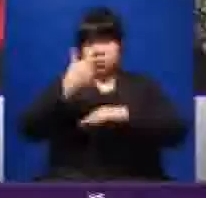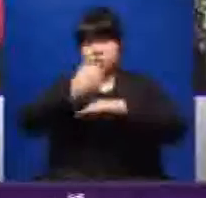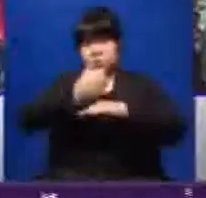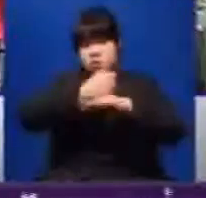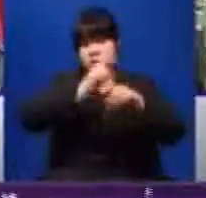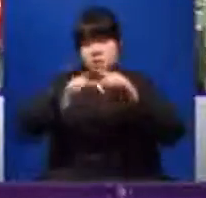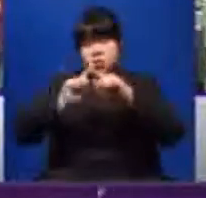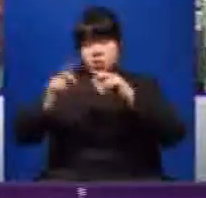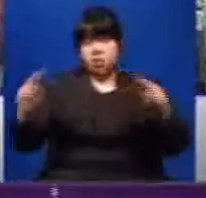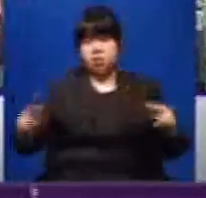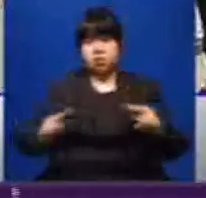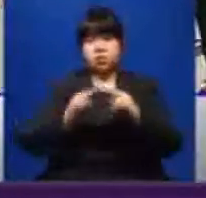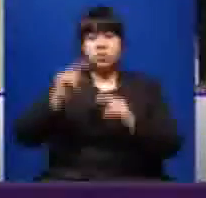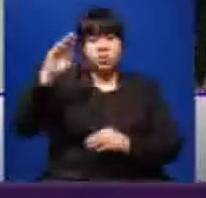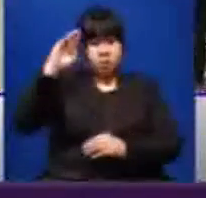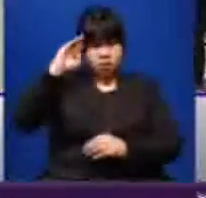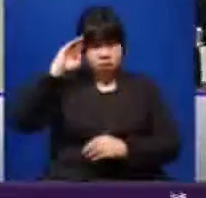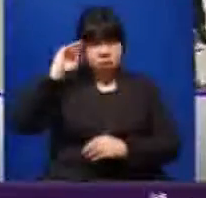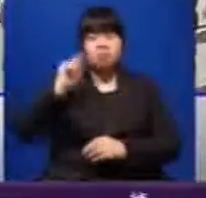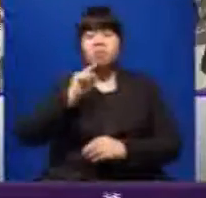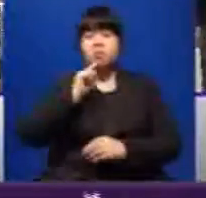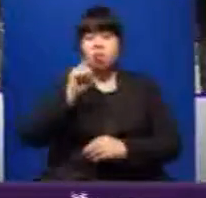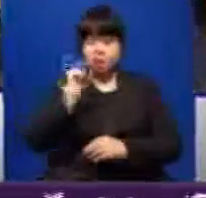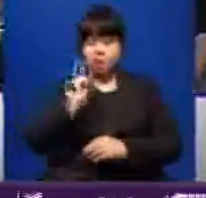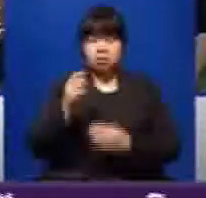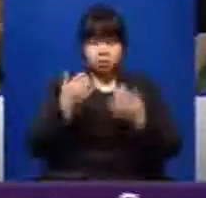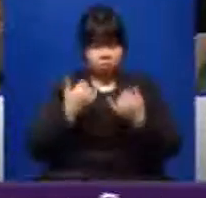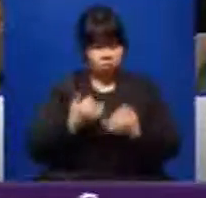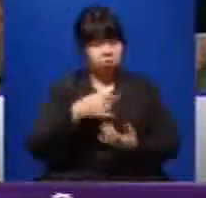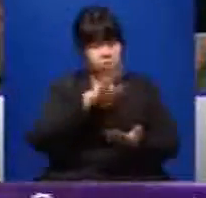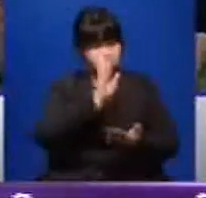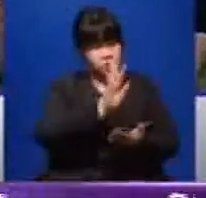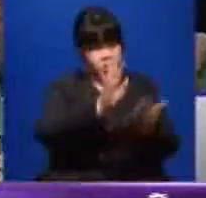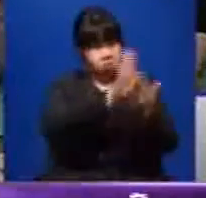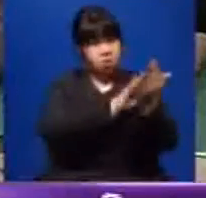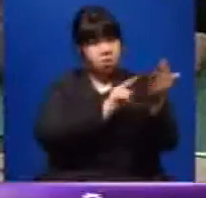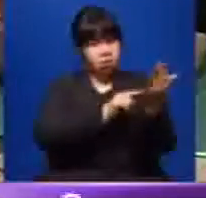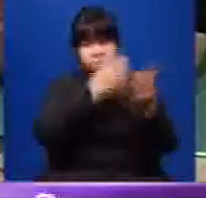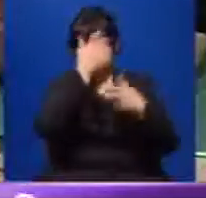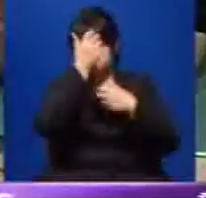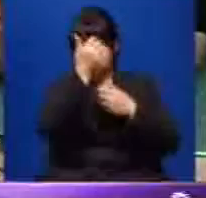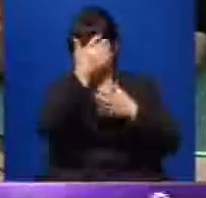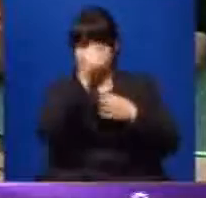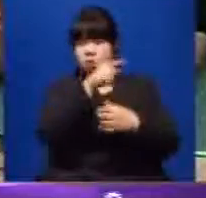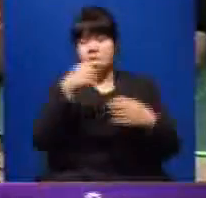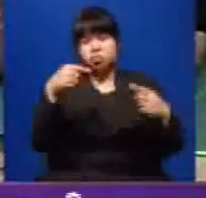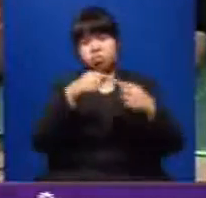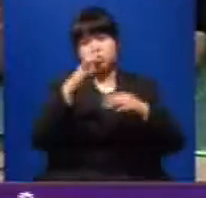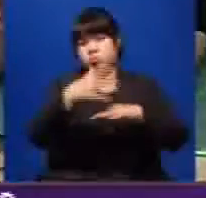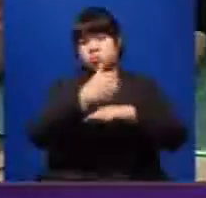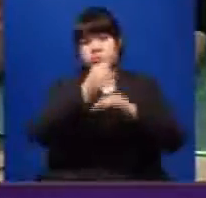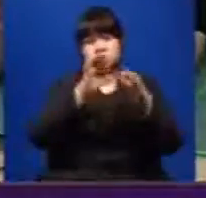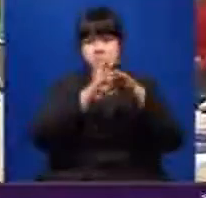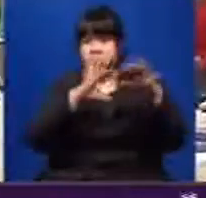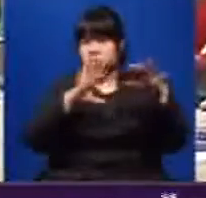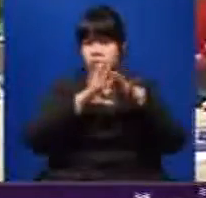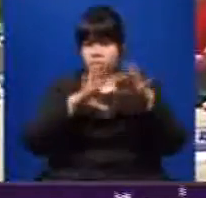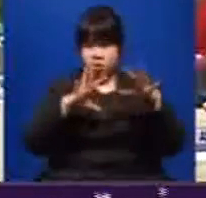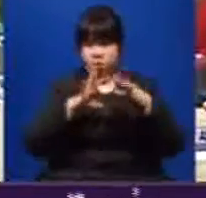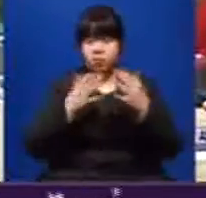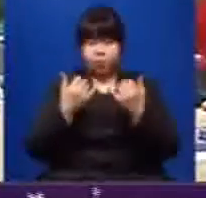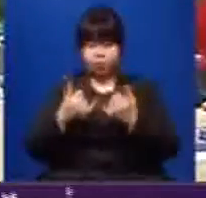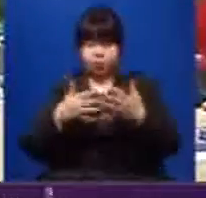กระทรวงกลาโหมสหรัฐก็มองนะคะว่าทหารค่อนข้างมีท่าทีเปิดเผยว่าไม่สนใจจะเข้ามาเกี่ยวข้องกับการเมืองไทยอีกและ